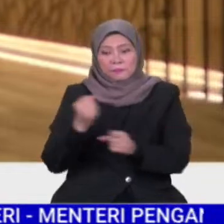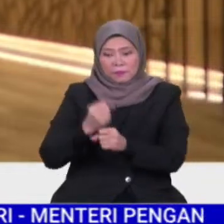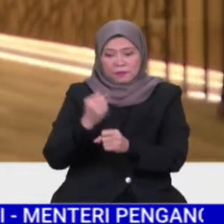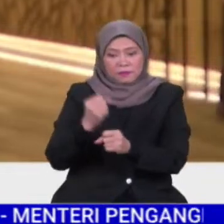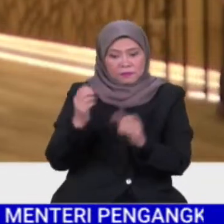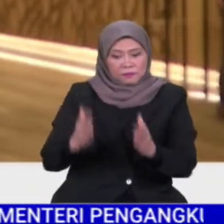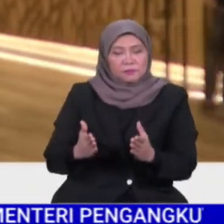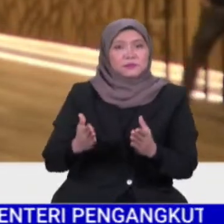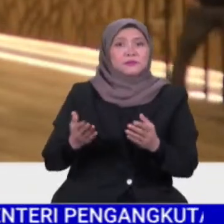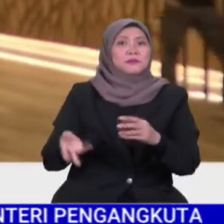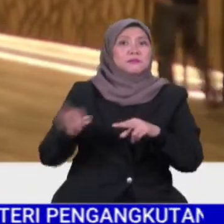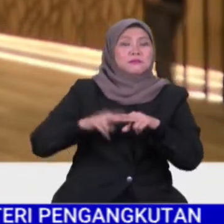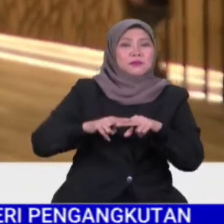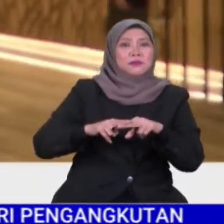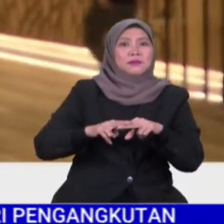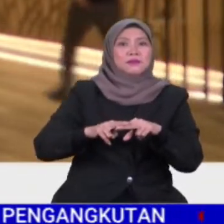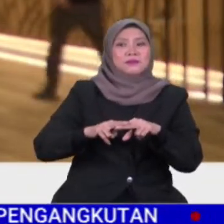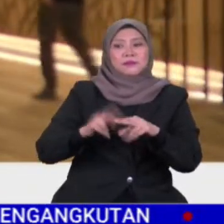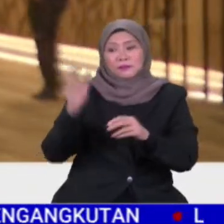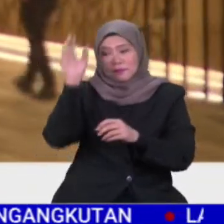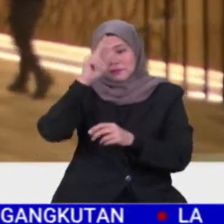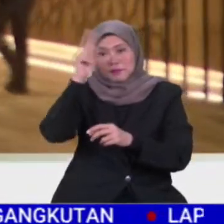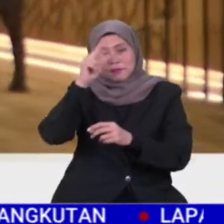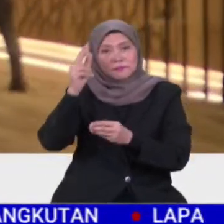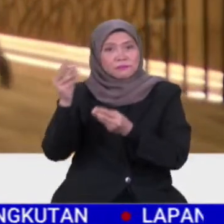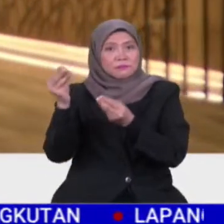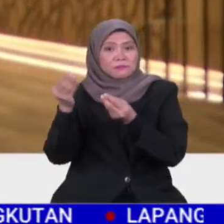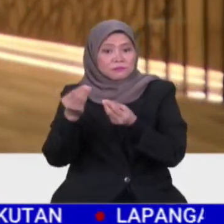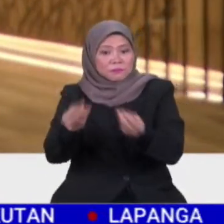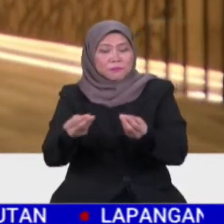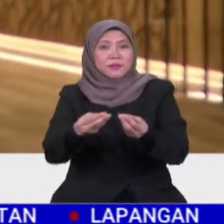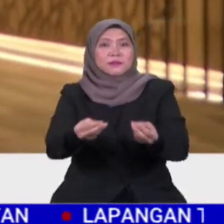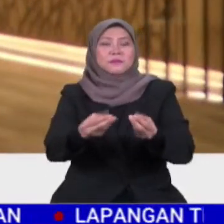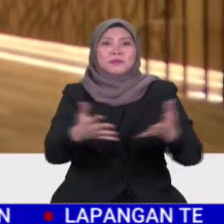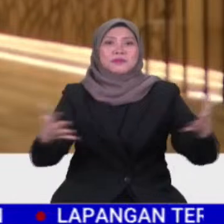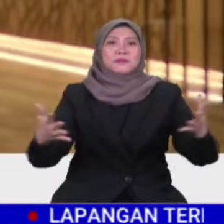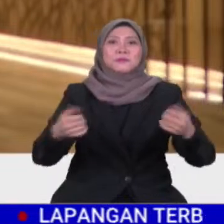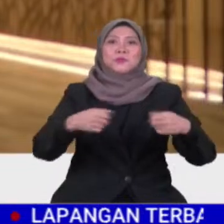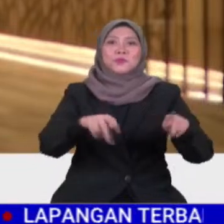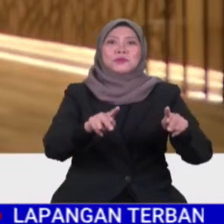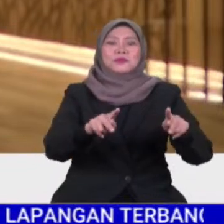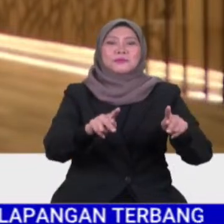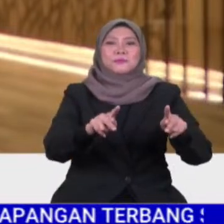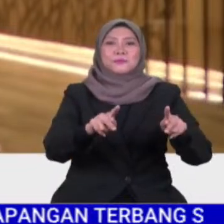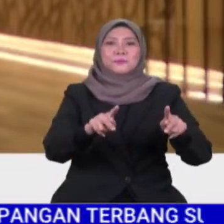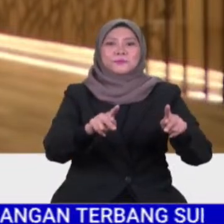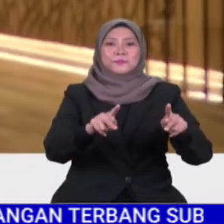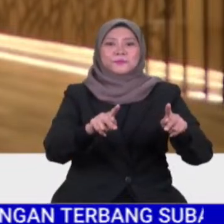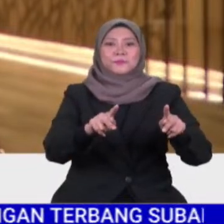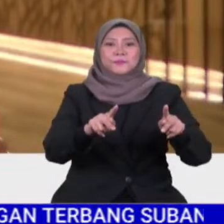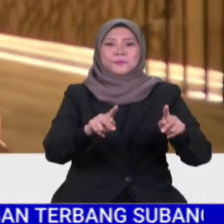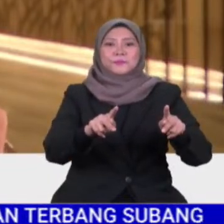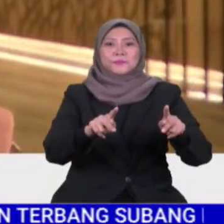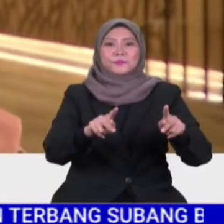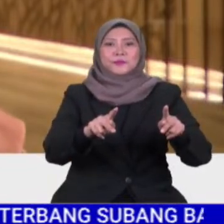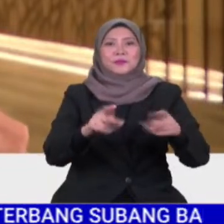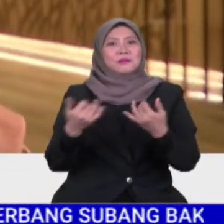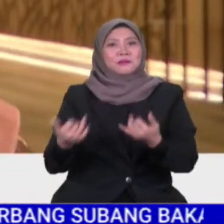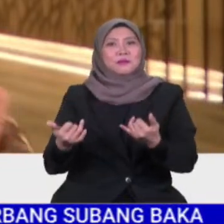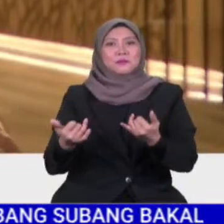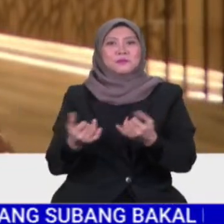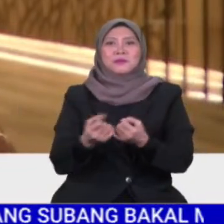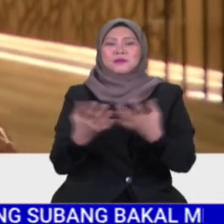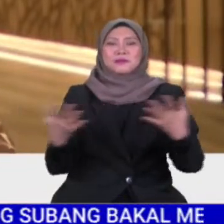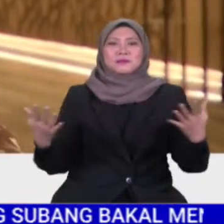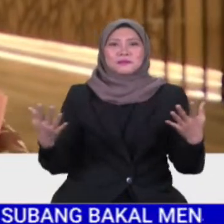pekerjaan lebih banyak yang digalakkan untuk kerajaan kan bagi peluang tu yang lebih banyak untuk yalah. Sekarang ni susah juga